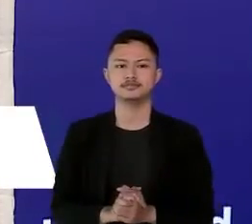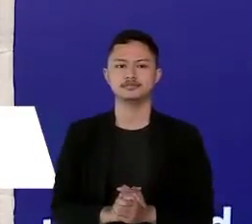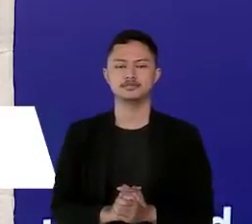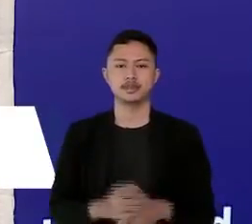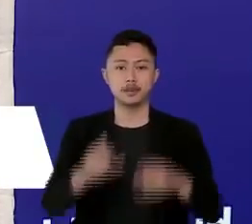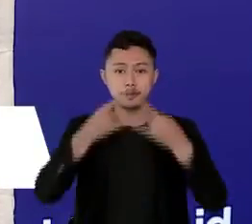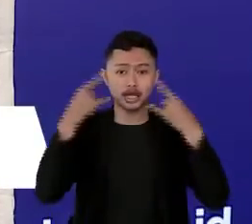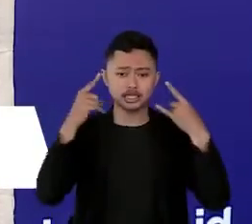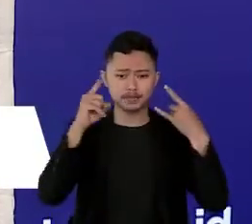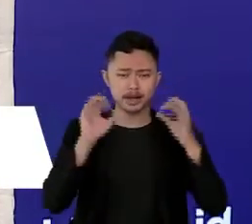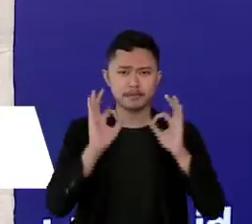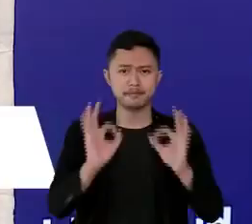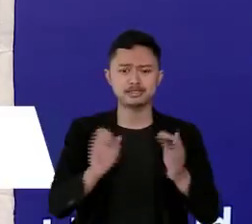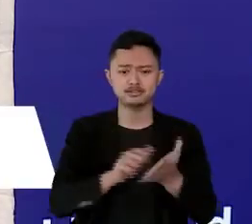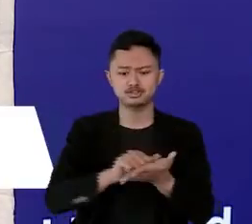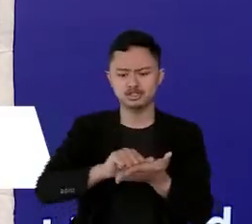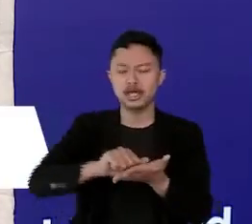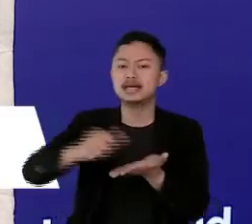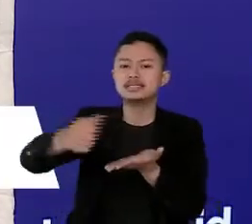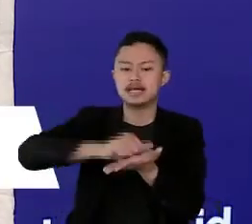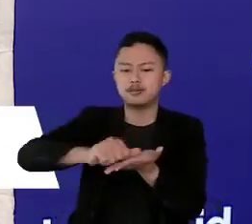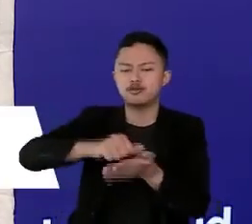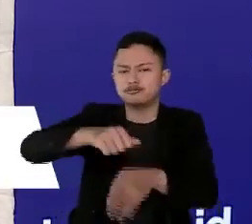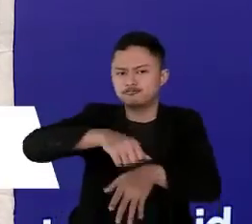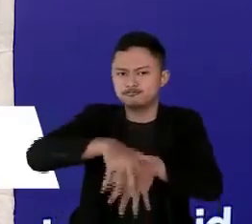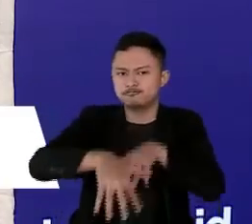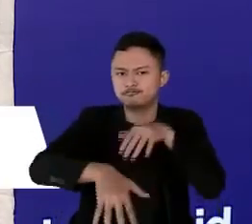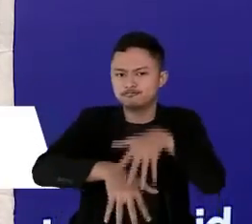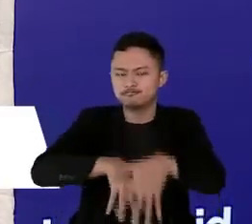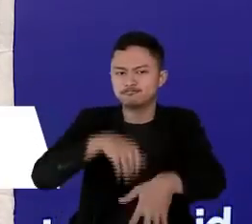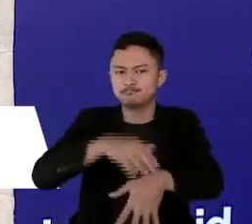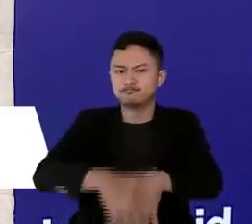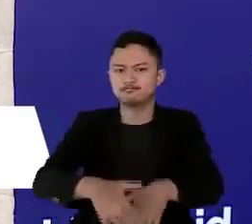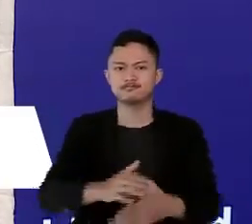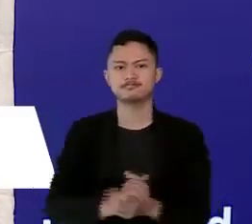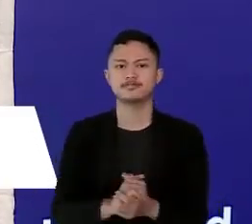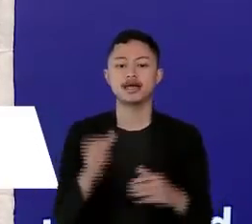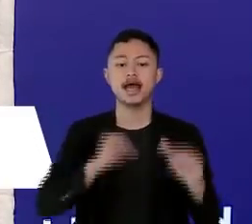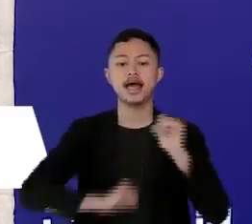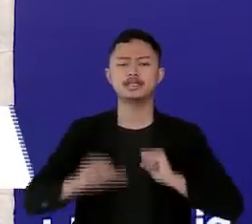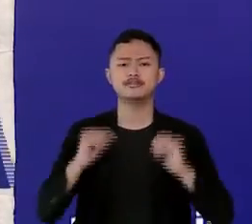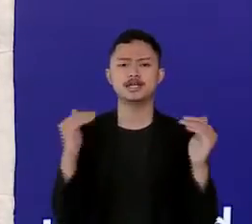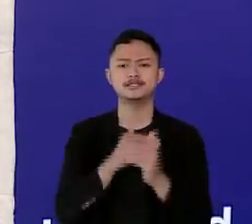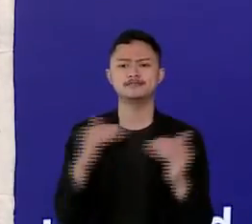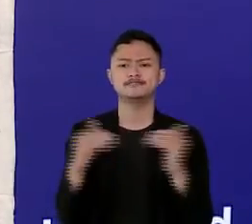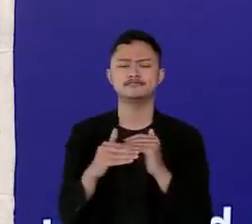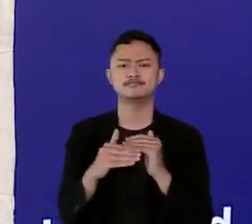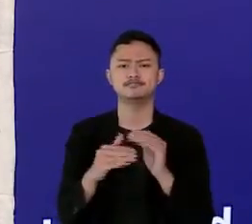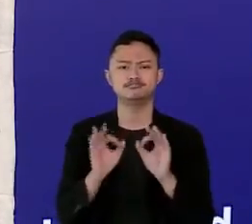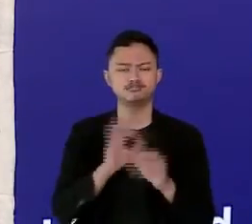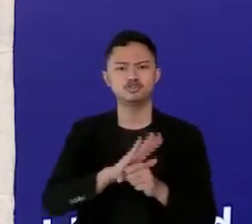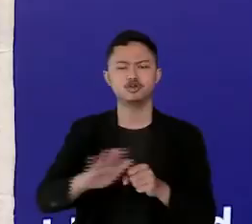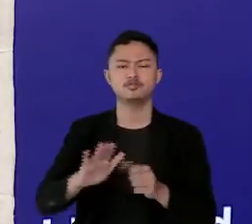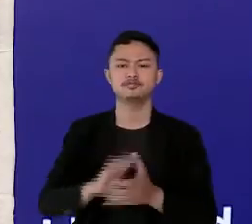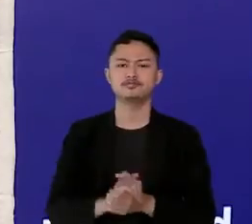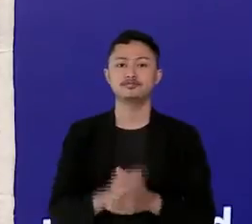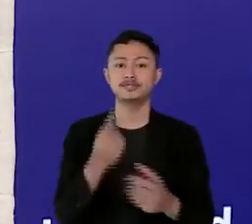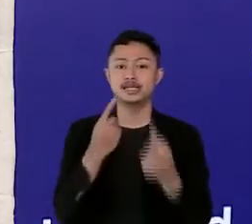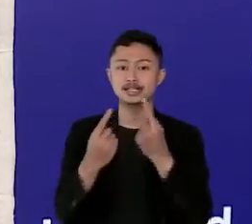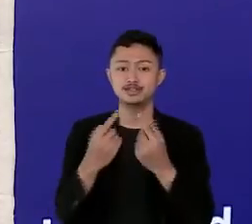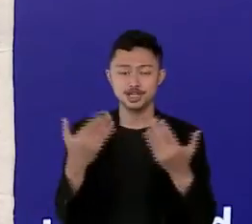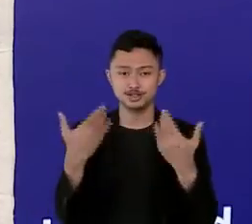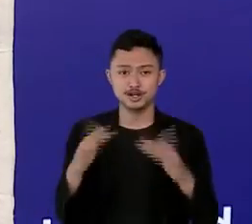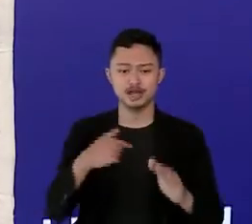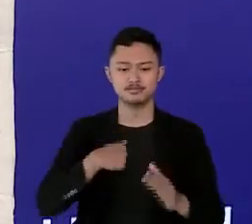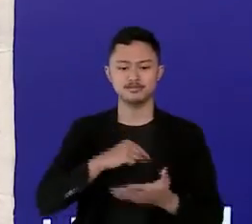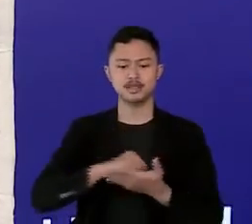masker dengan benar mencuci tangan pakai sabun dengan air yang mengalir dan juga mengurangi mobilitas Anda saya akhiri Tokyo kita siang